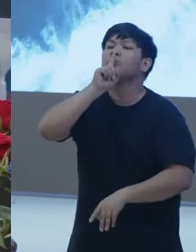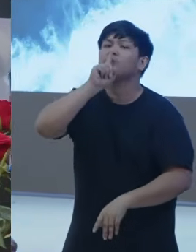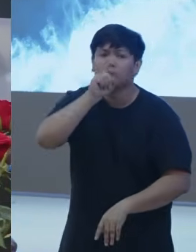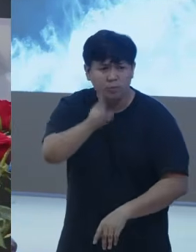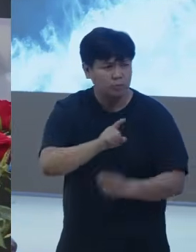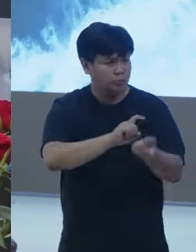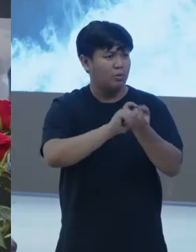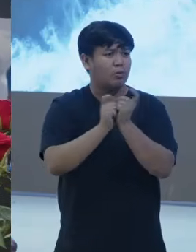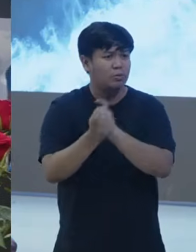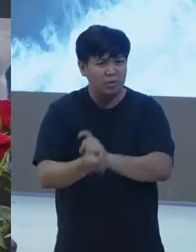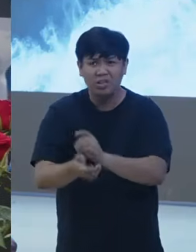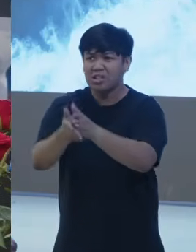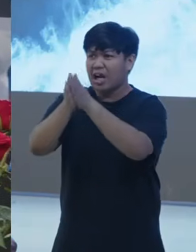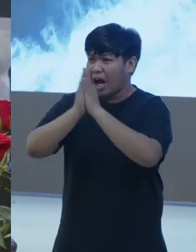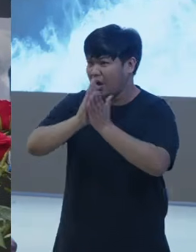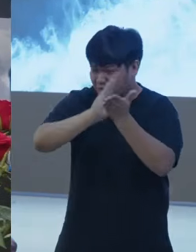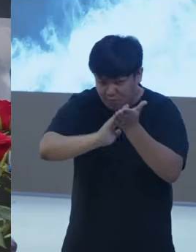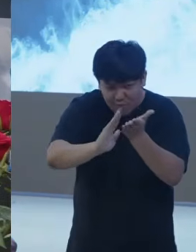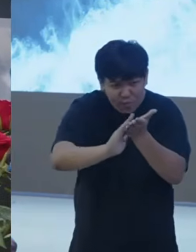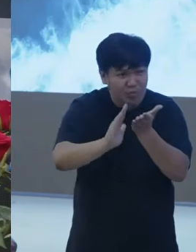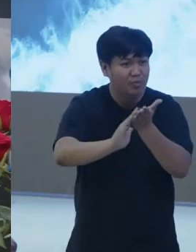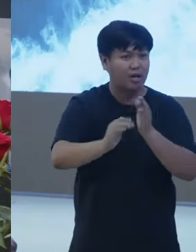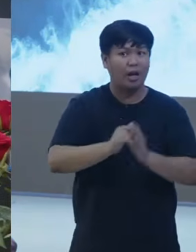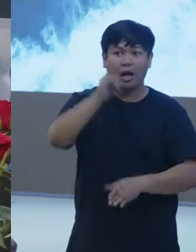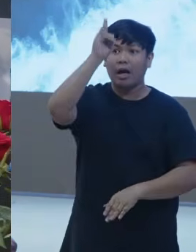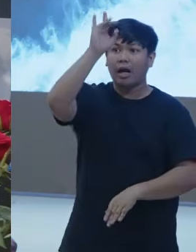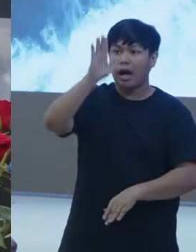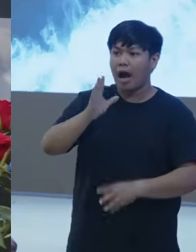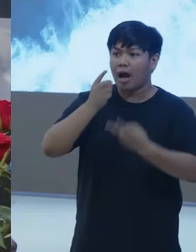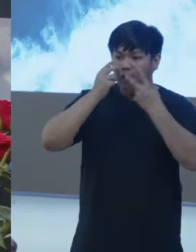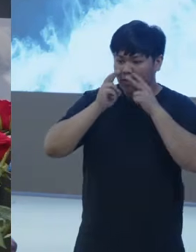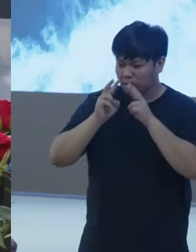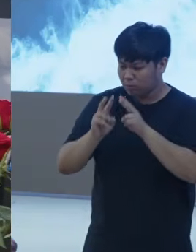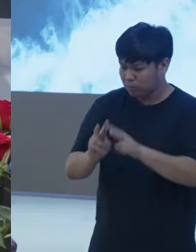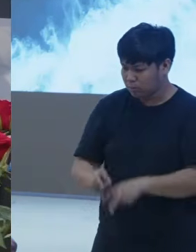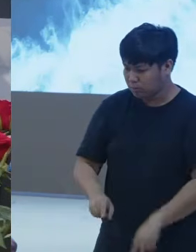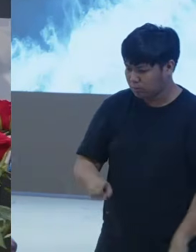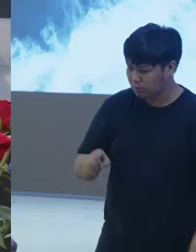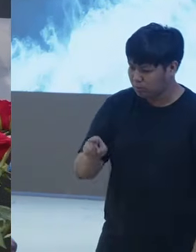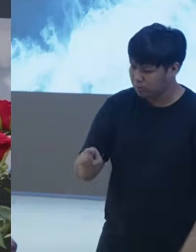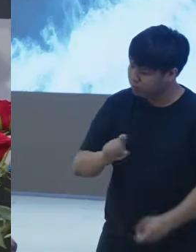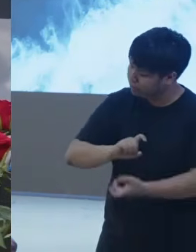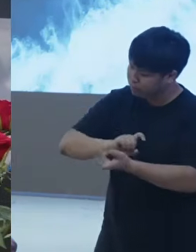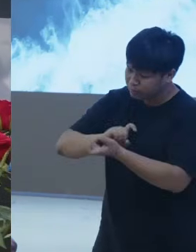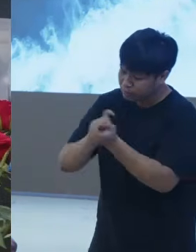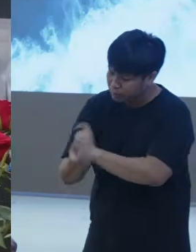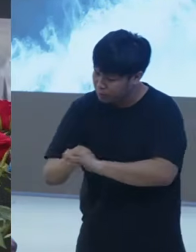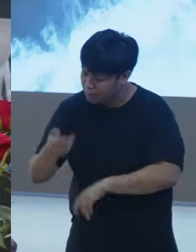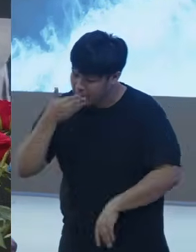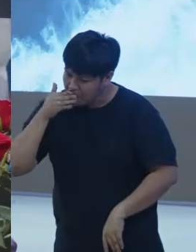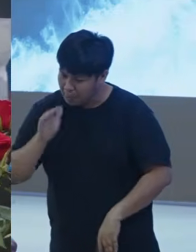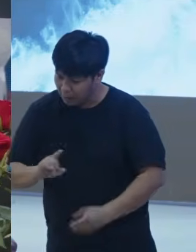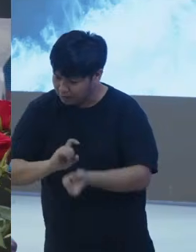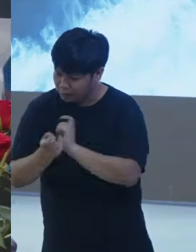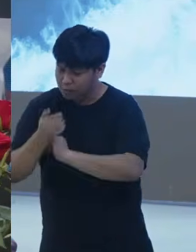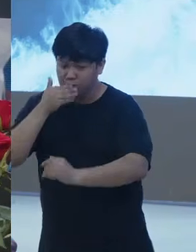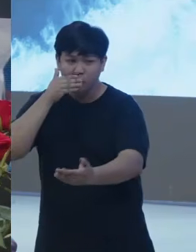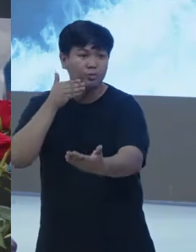10 ng chapter 3. When God saw what they did, how they turned from their evil way,